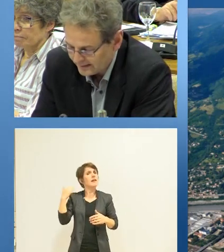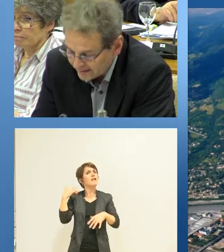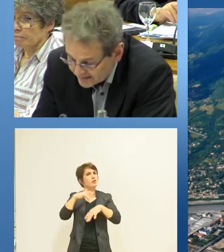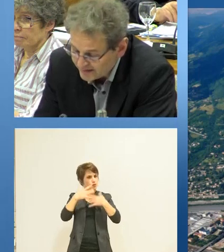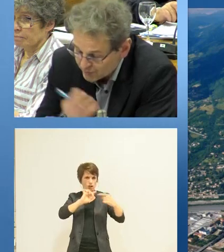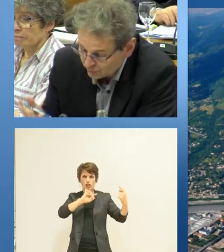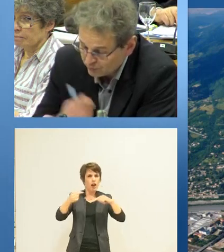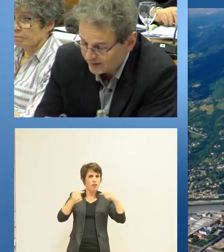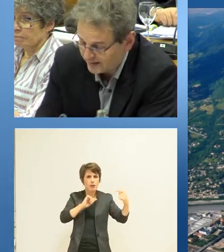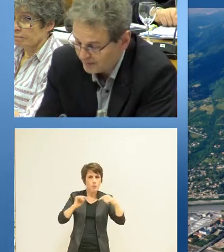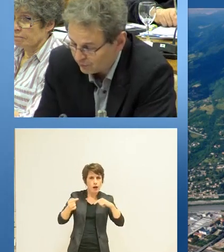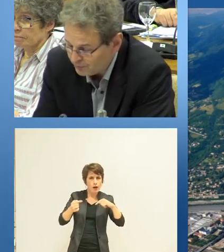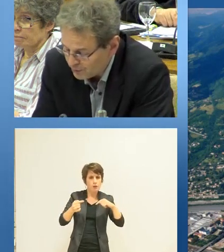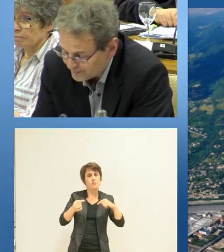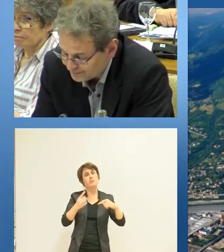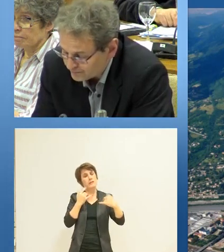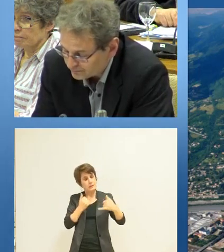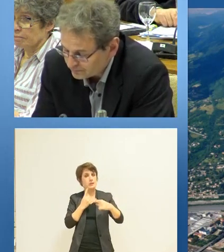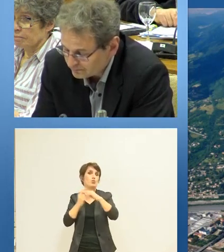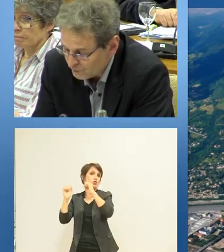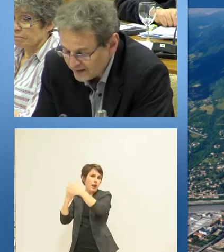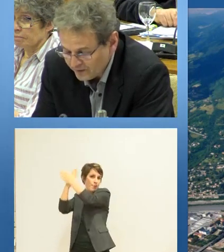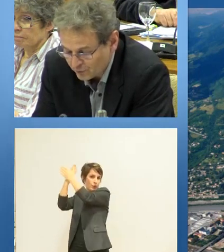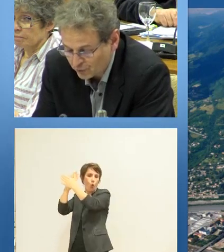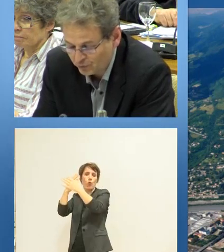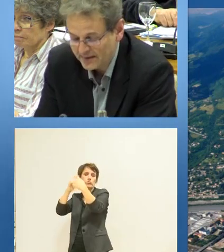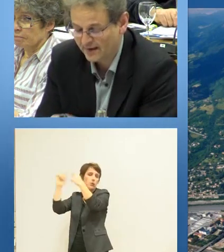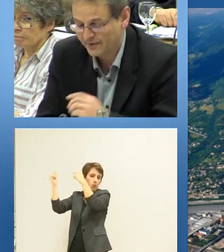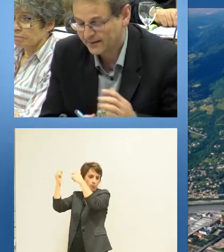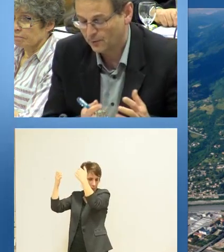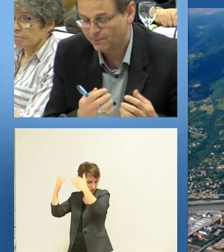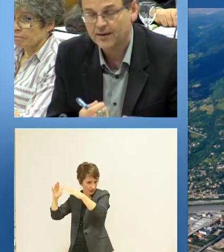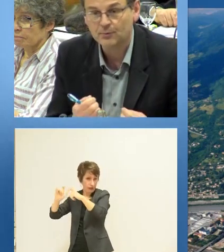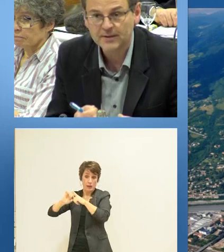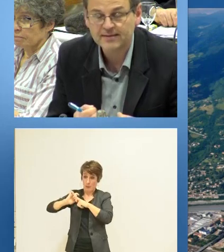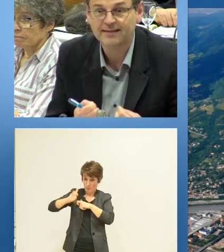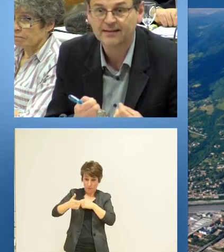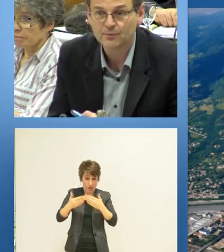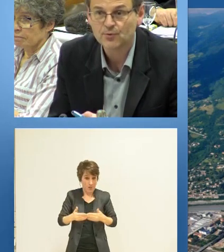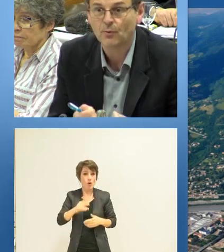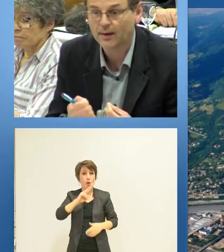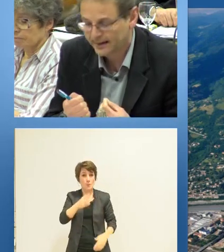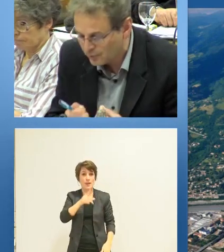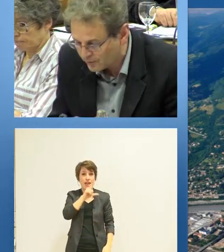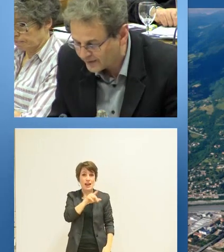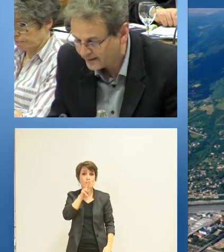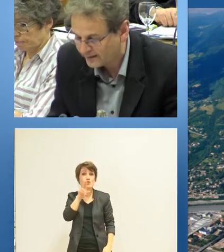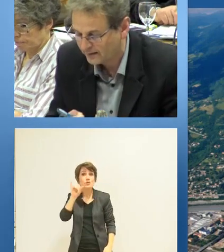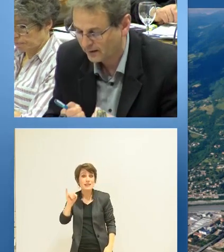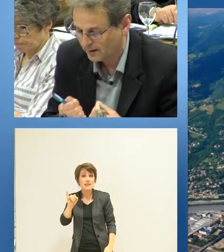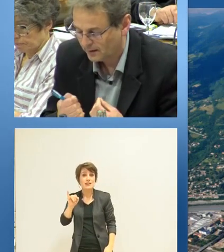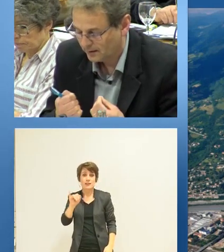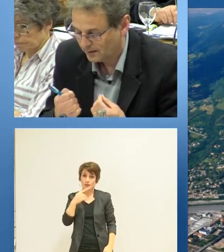ici et surtout à la métropole nous arrivons aujourd'hui avec le pl us est la traduction réglementaire